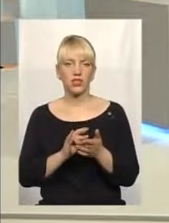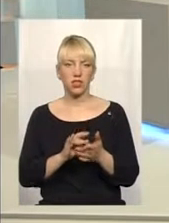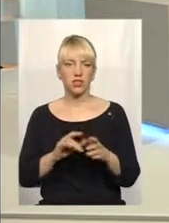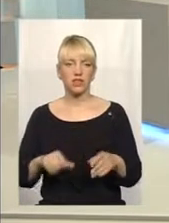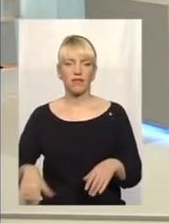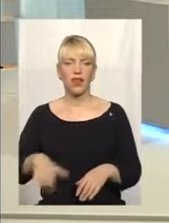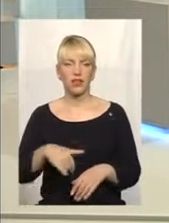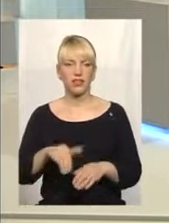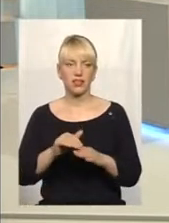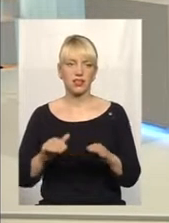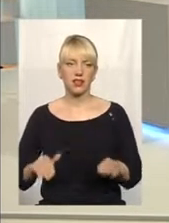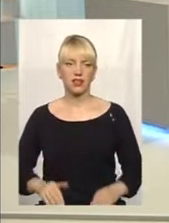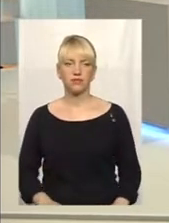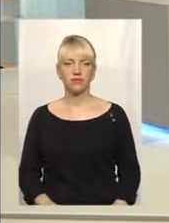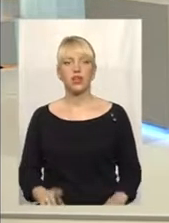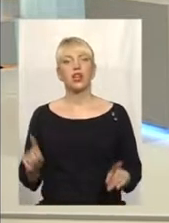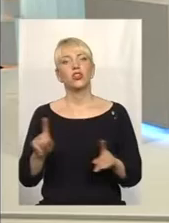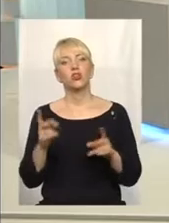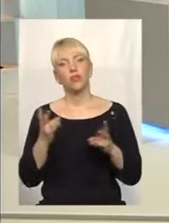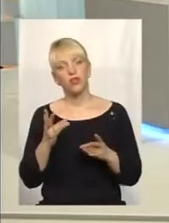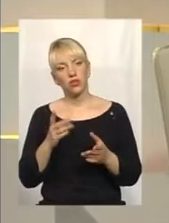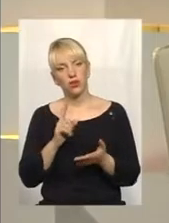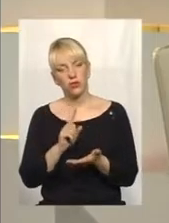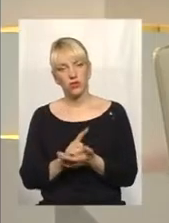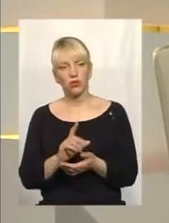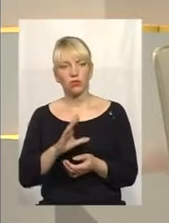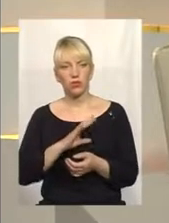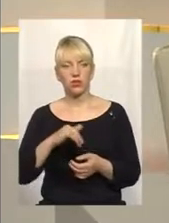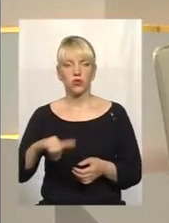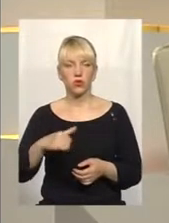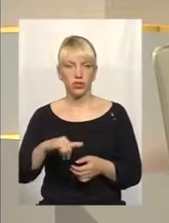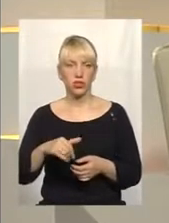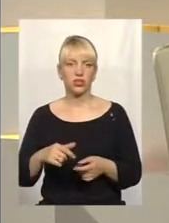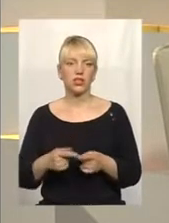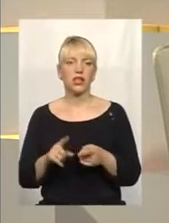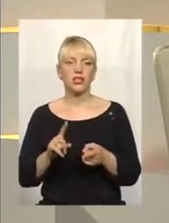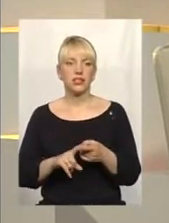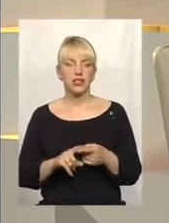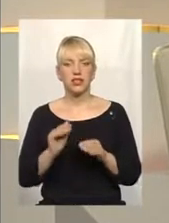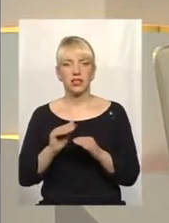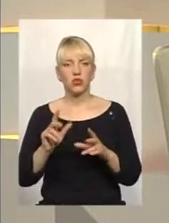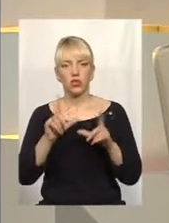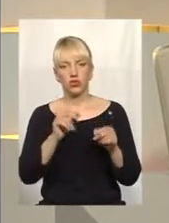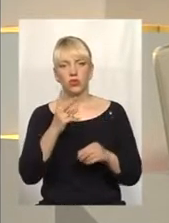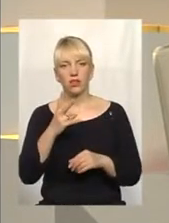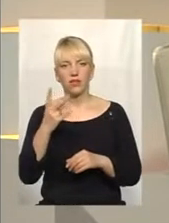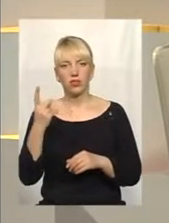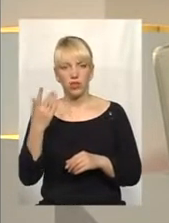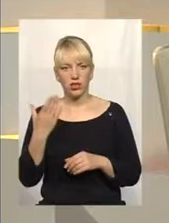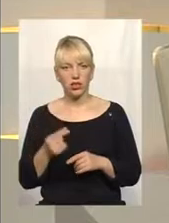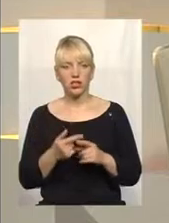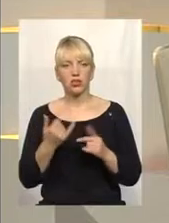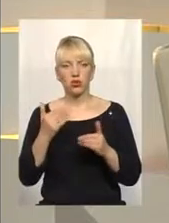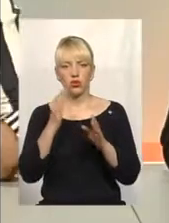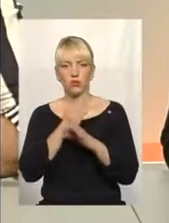дітей? Що має бути обов'язково в туристичних валізах дітей? Діти їдуть на 21 день. Сьогодні